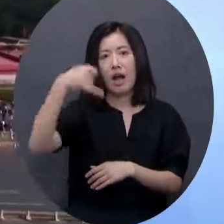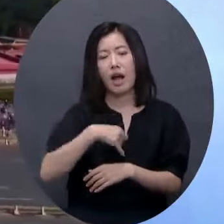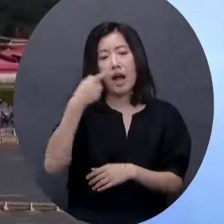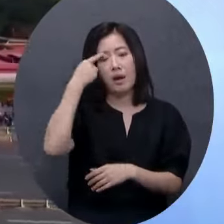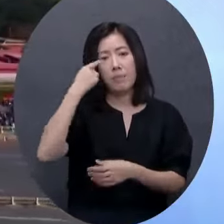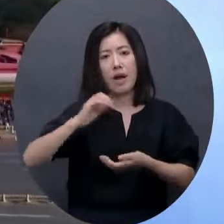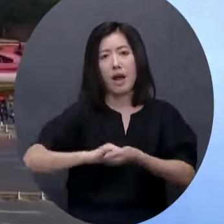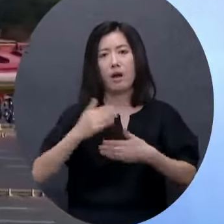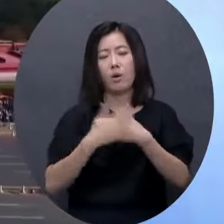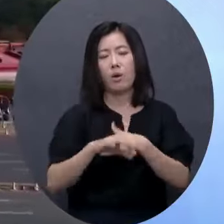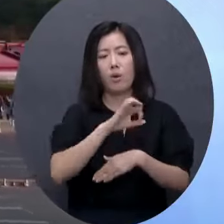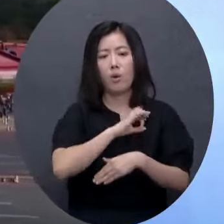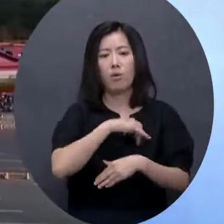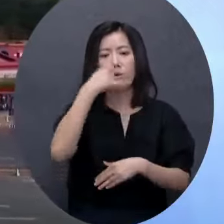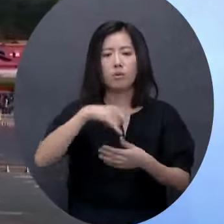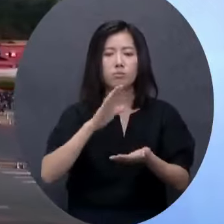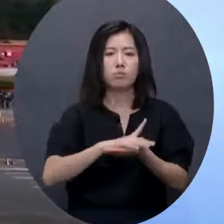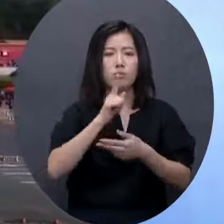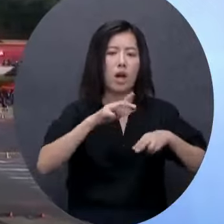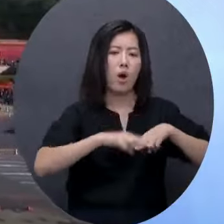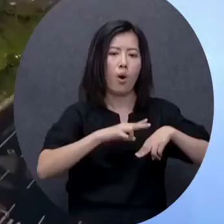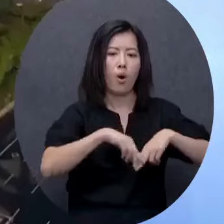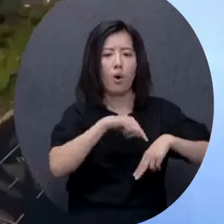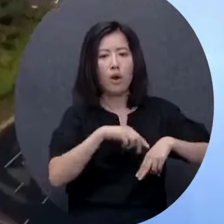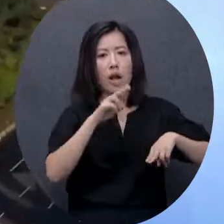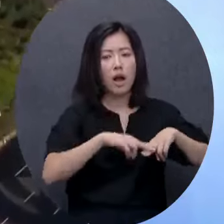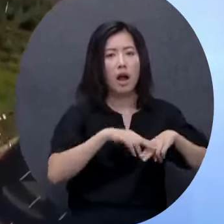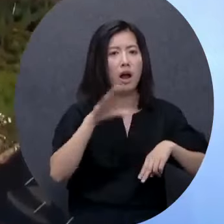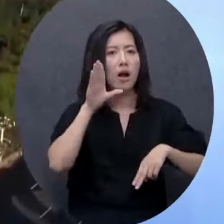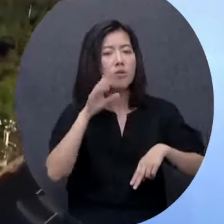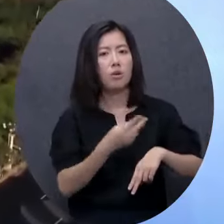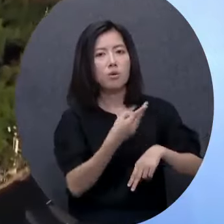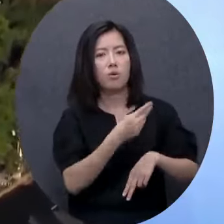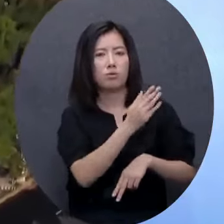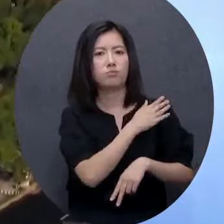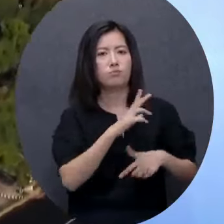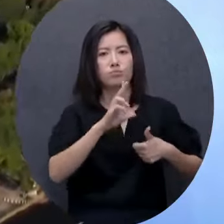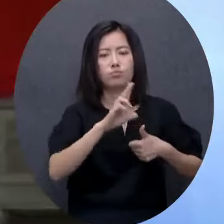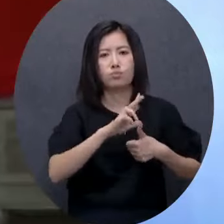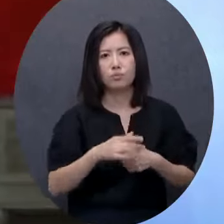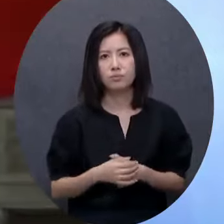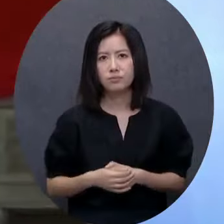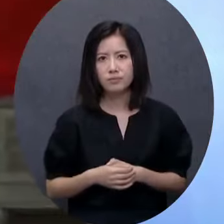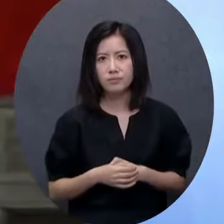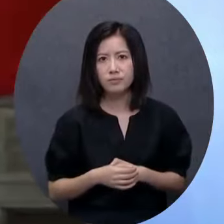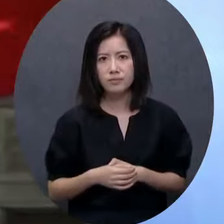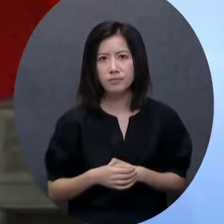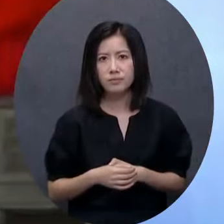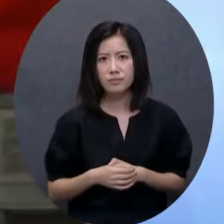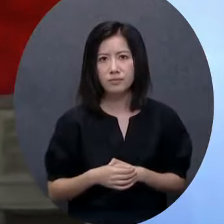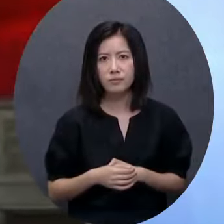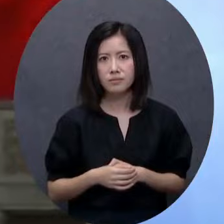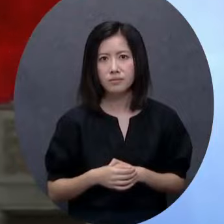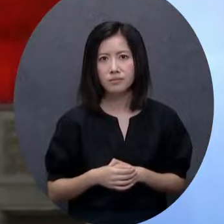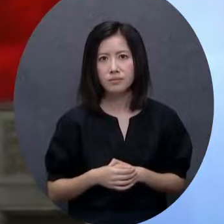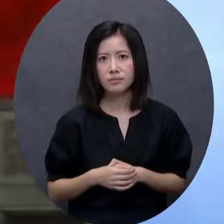作外长会定于明年在中国举行，由中国和泰国共同主持。香港电台记者刘景辉